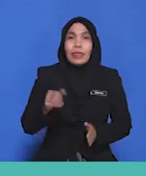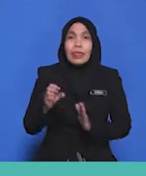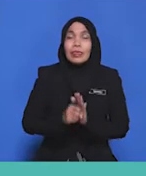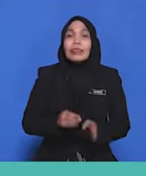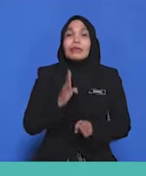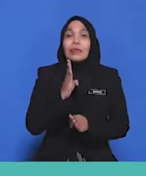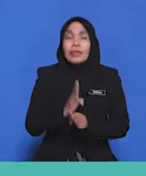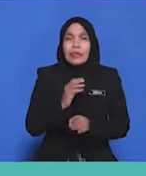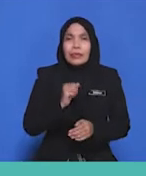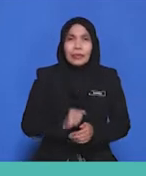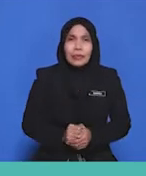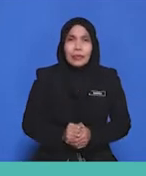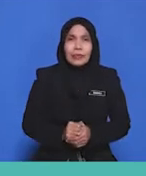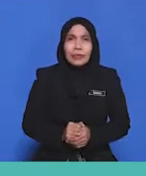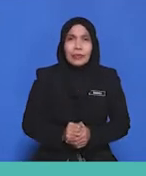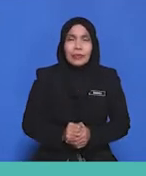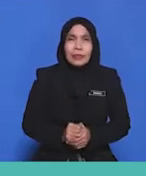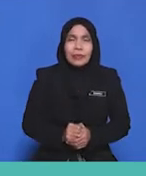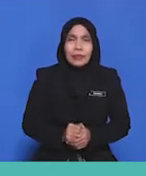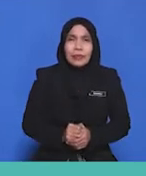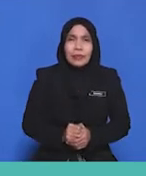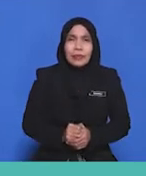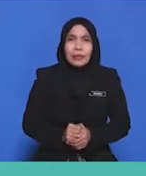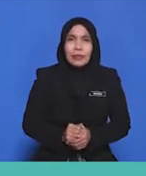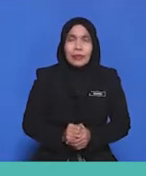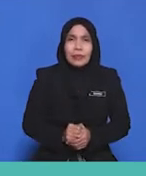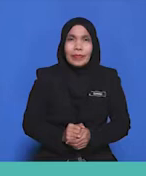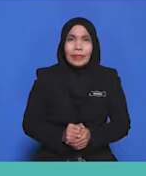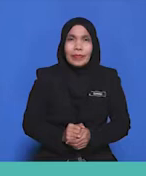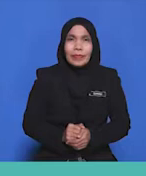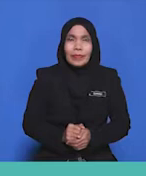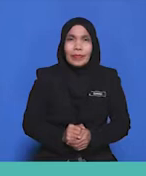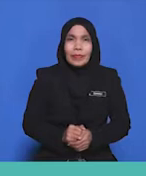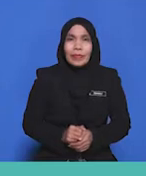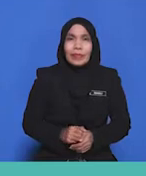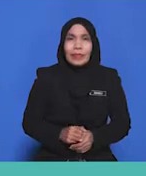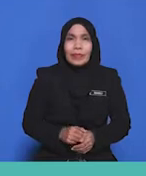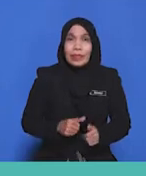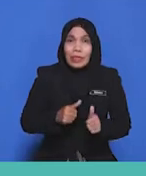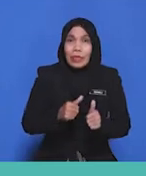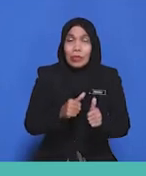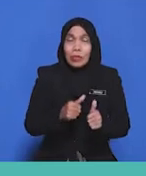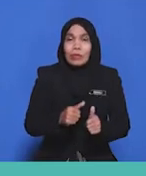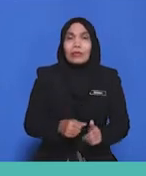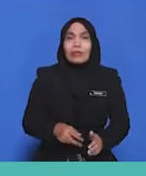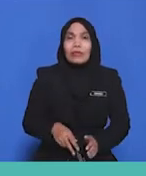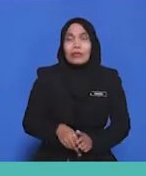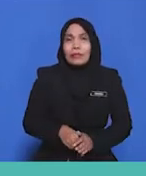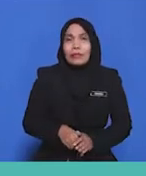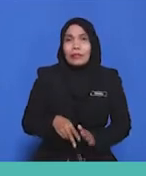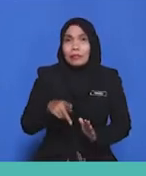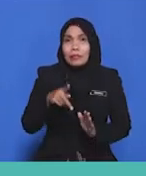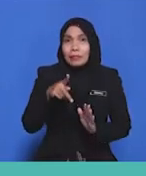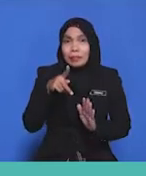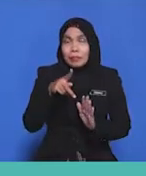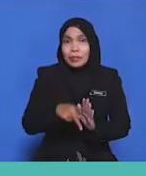Atlet telah disosialisasikan dengan sukan berdasarkan penyertaan dalam sukan yang disertai.